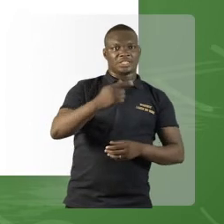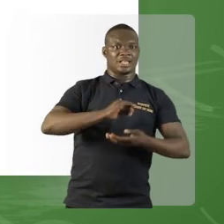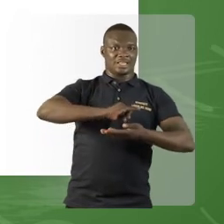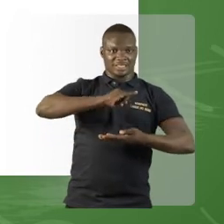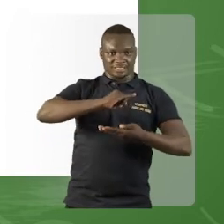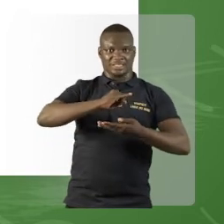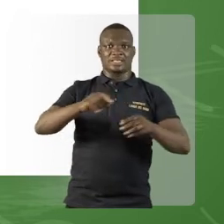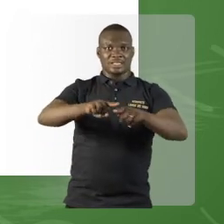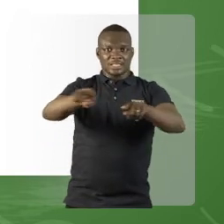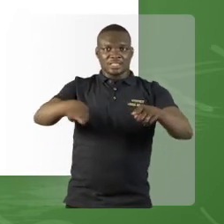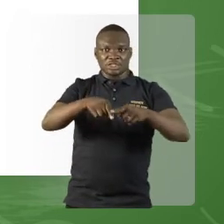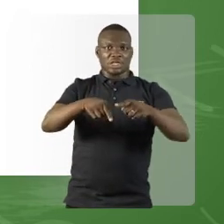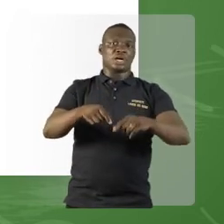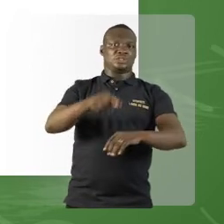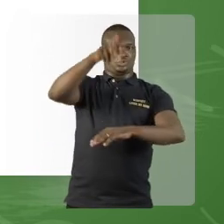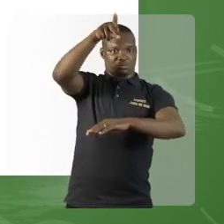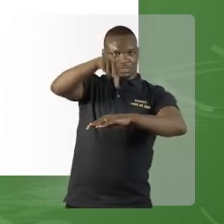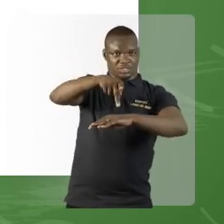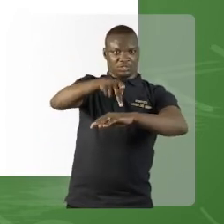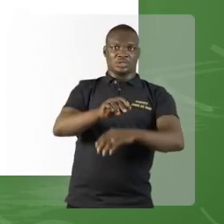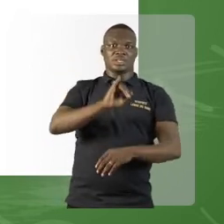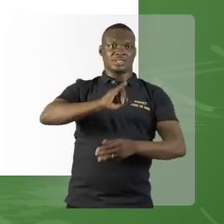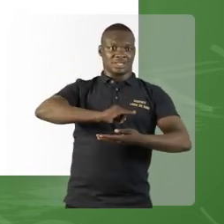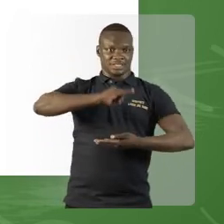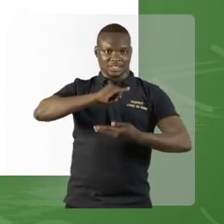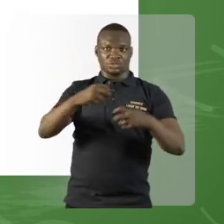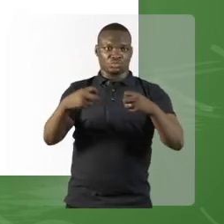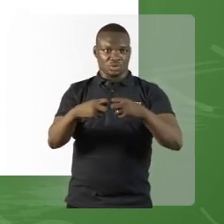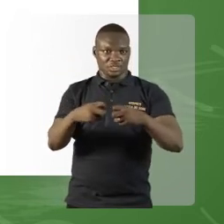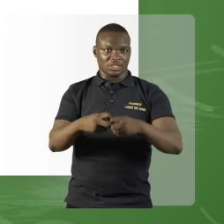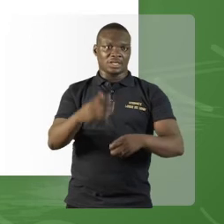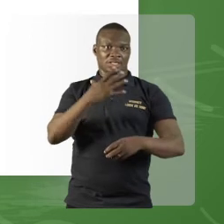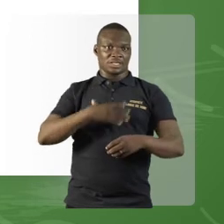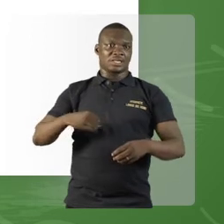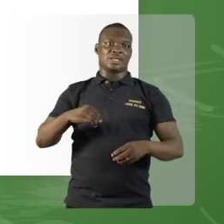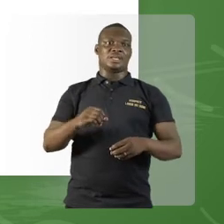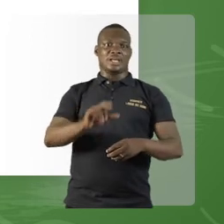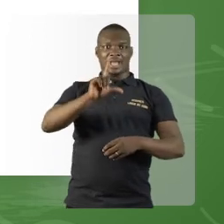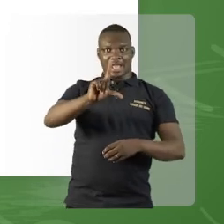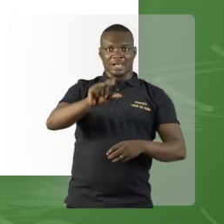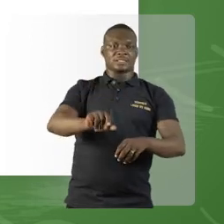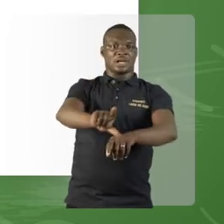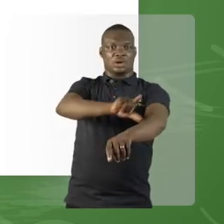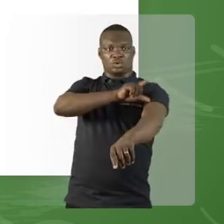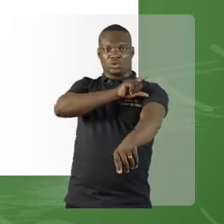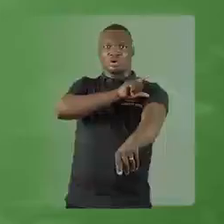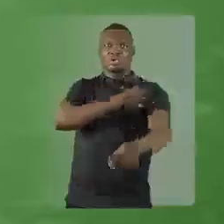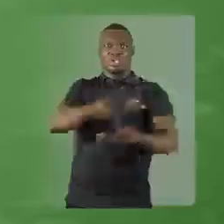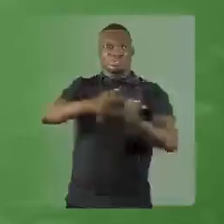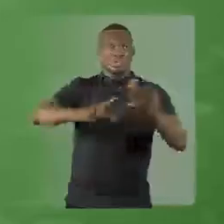de pesanteur, I l'intensité du courant qui traverse la balance et L la longueur de la partie